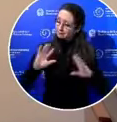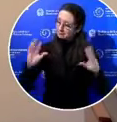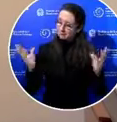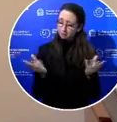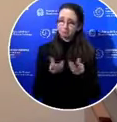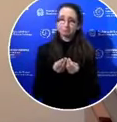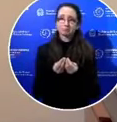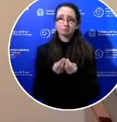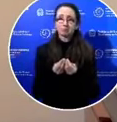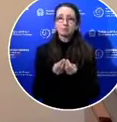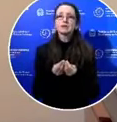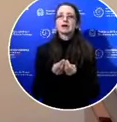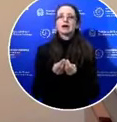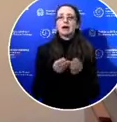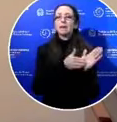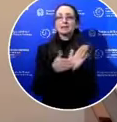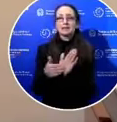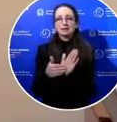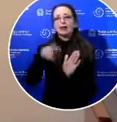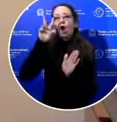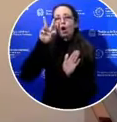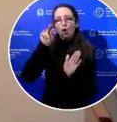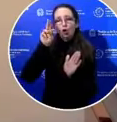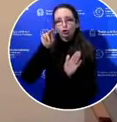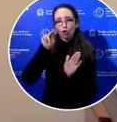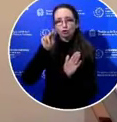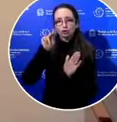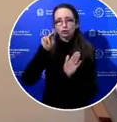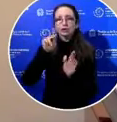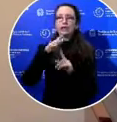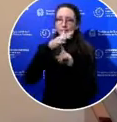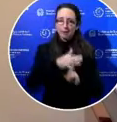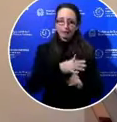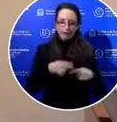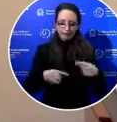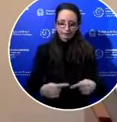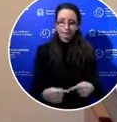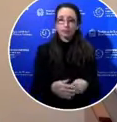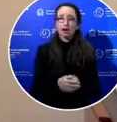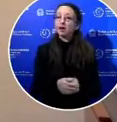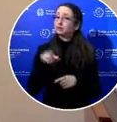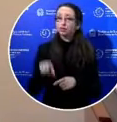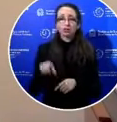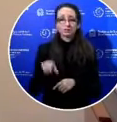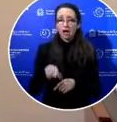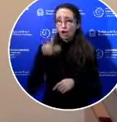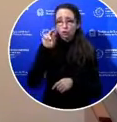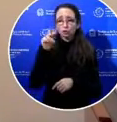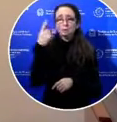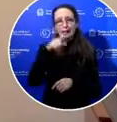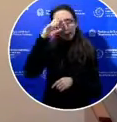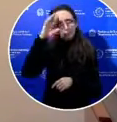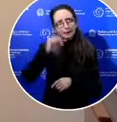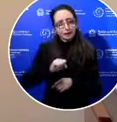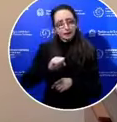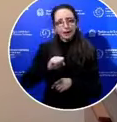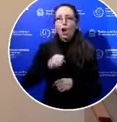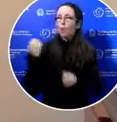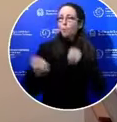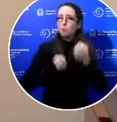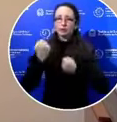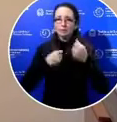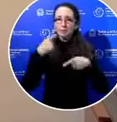rappresentato dalla conoscenza del fenomeno, indispensabile per elaborare interventi adeguati e monitorarne l'efficacia. Da